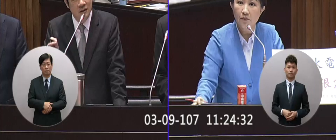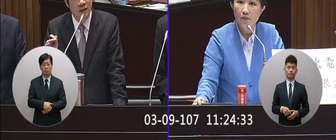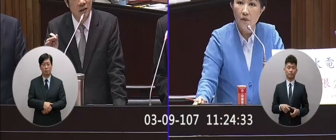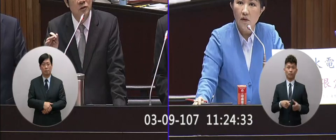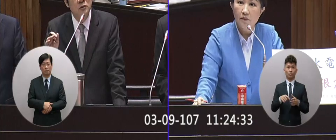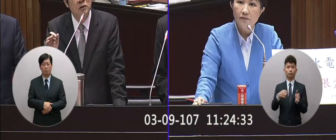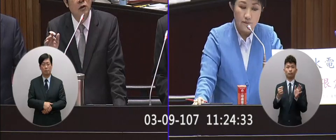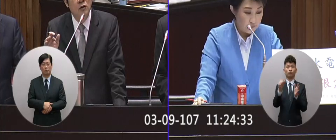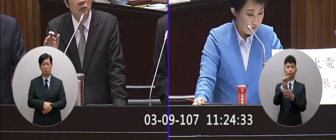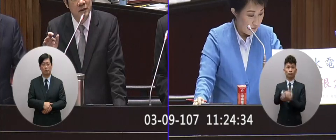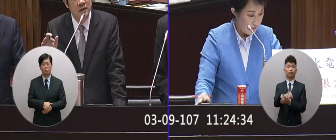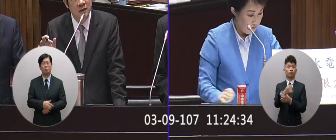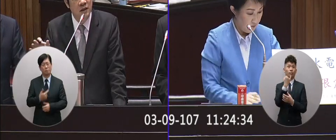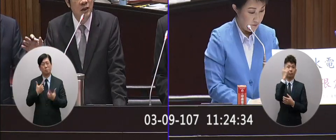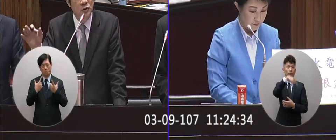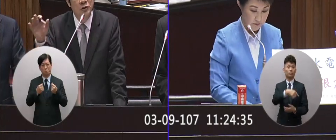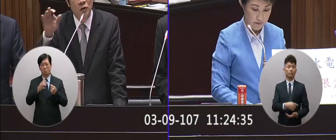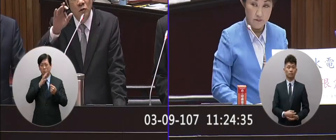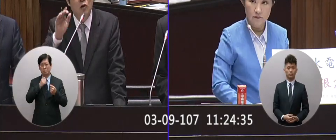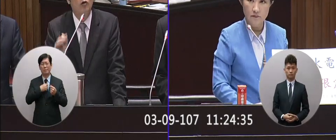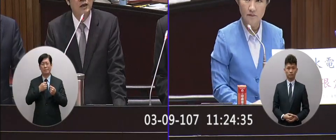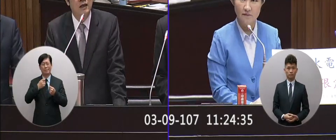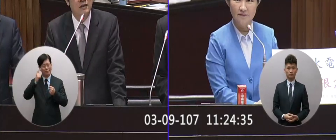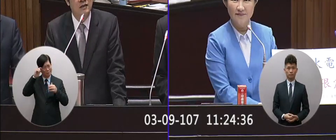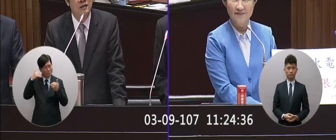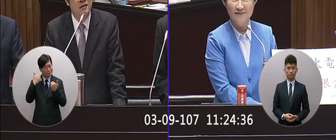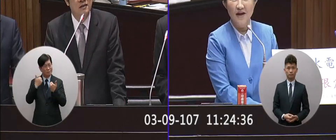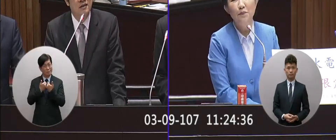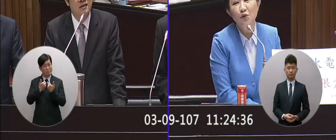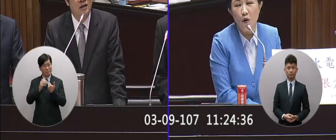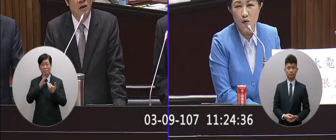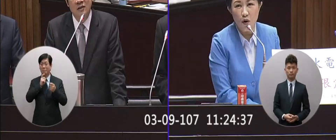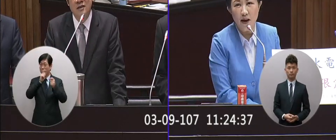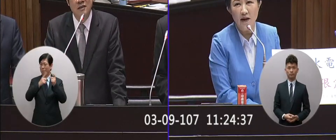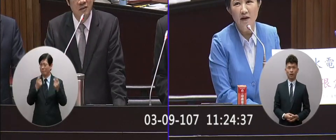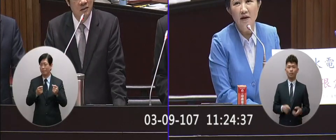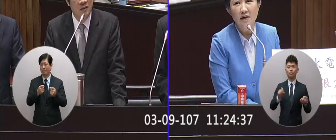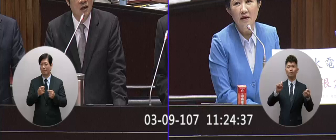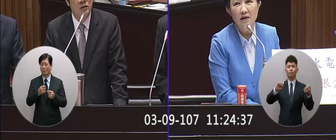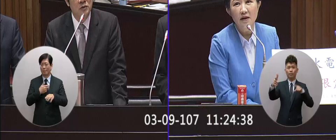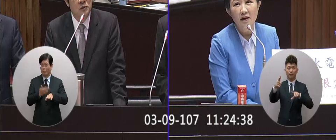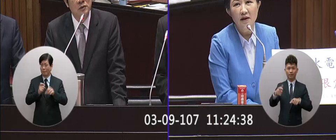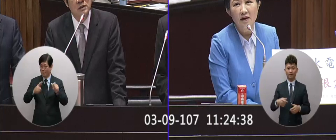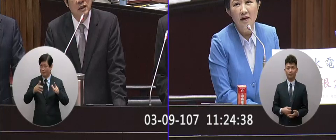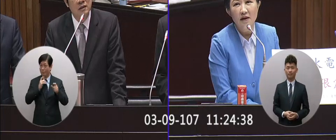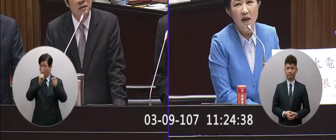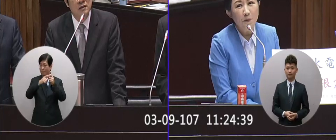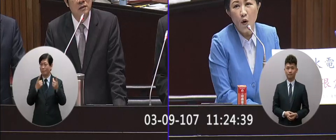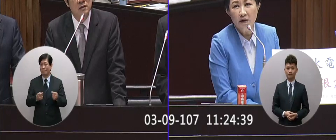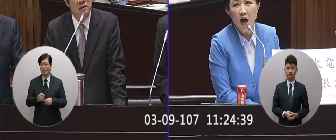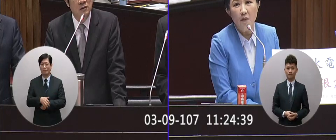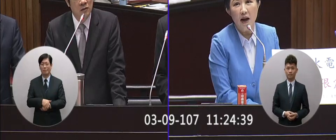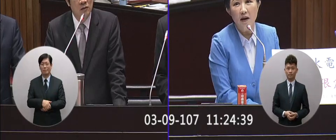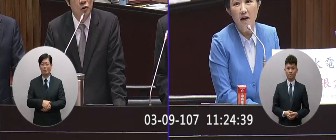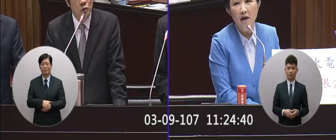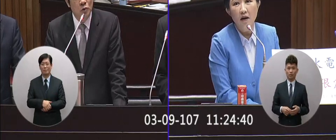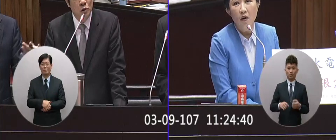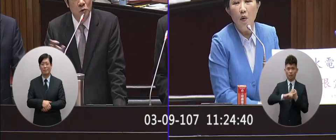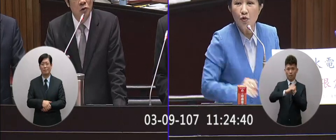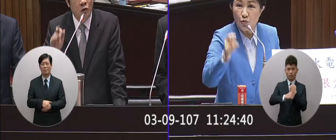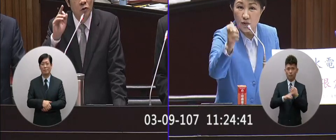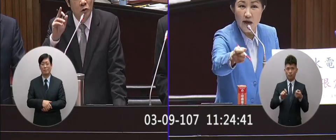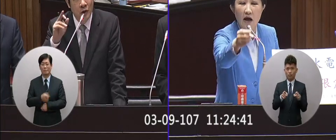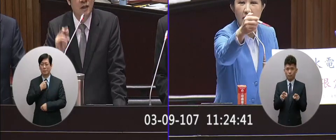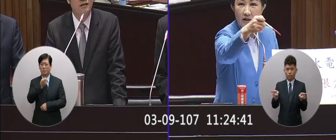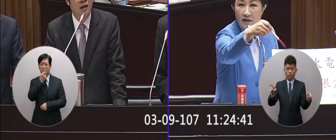你应不？ 就说哈，我们是异曲同工呐、 啊，不同工嘛？ 就是说。 也不同调嘛， 殊